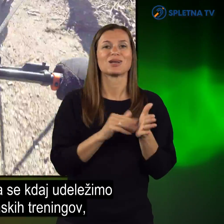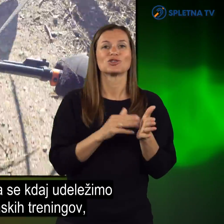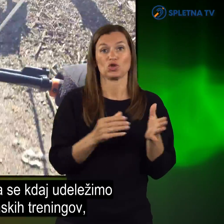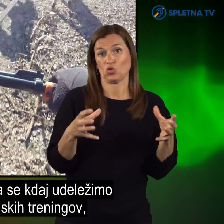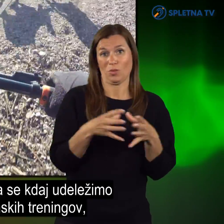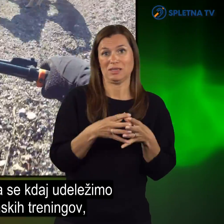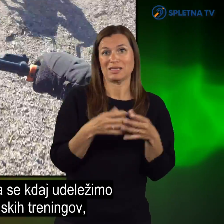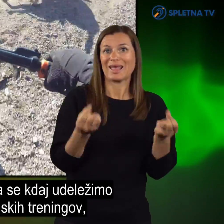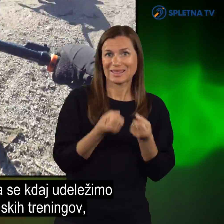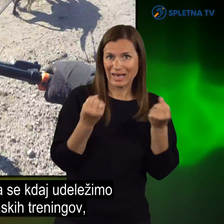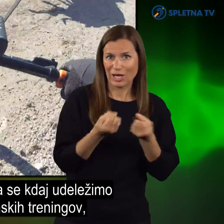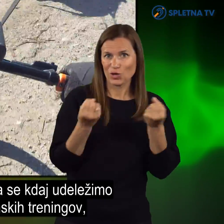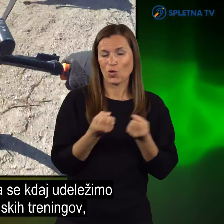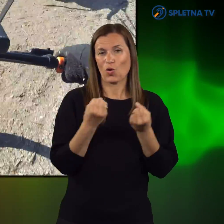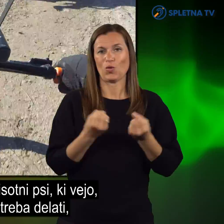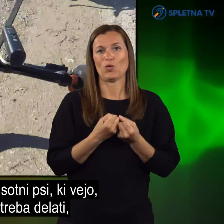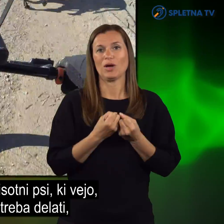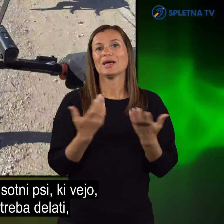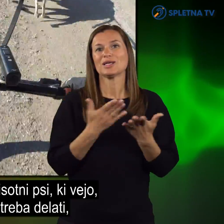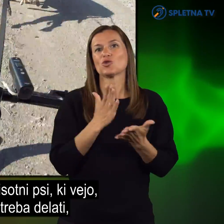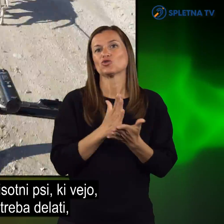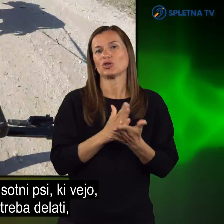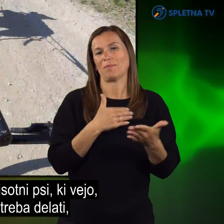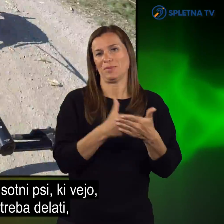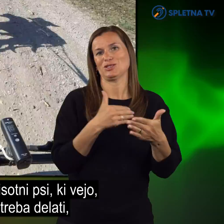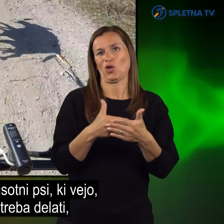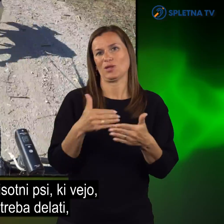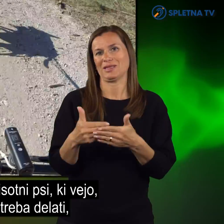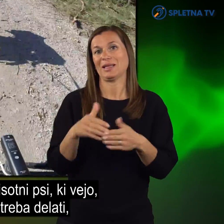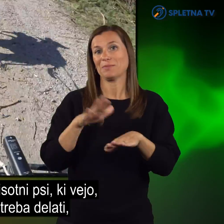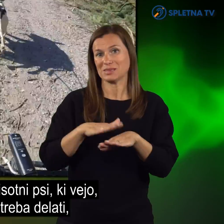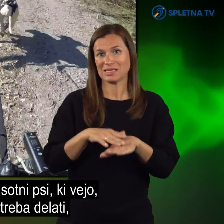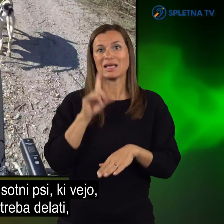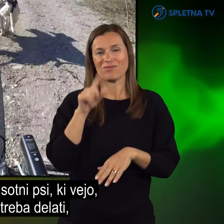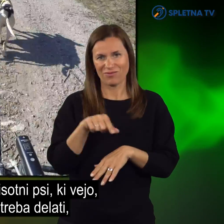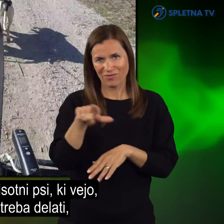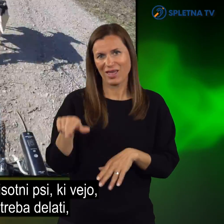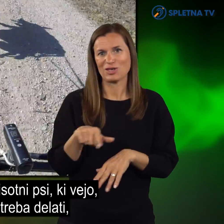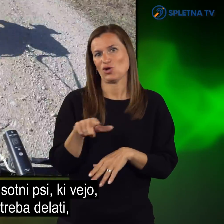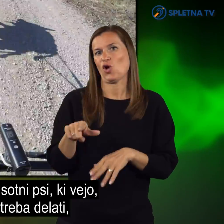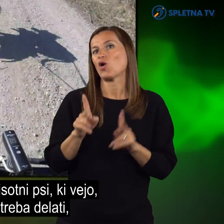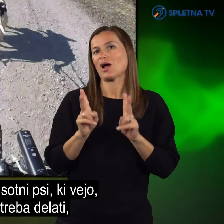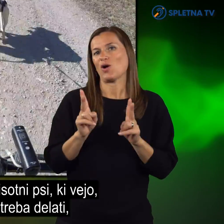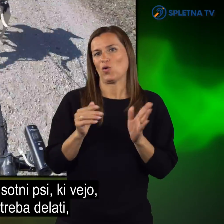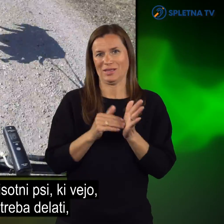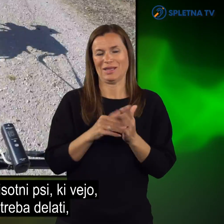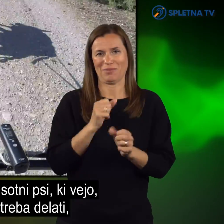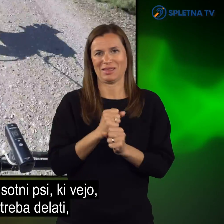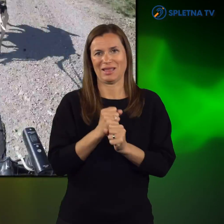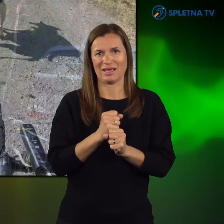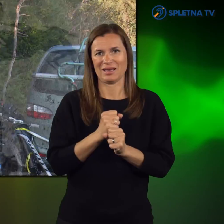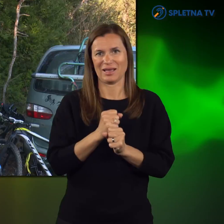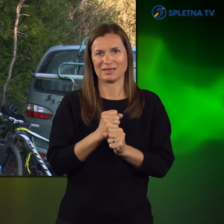tudi kakšnih skupinskih treningov, kjer so v bistvu že prisotni psi, ki vejo, kako se tej stvari